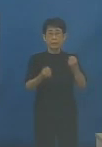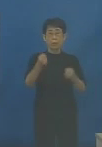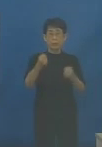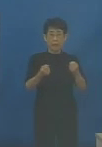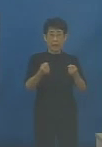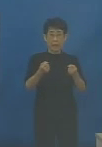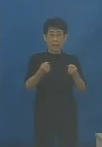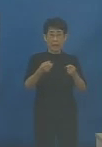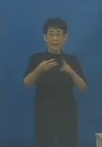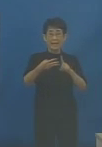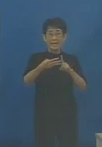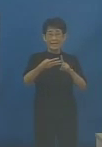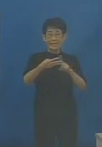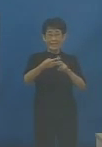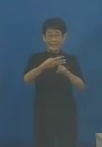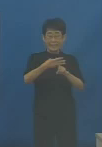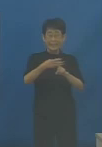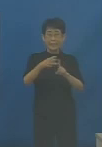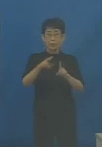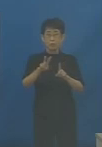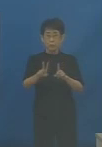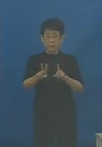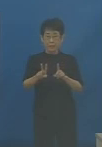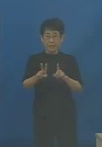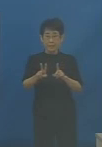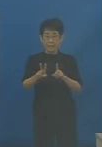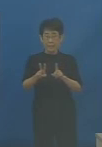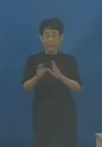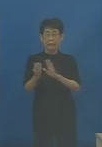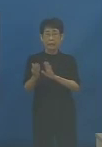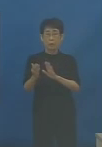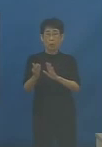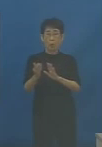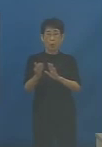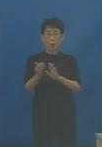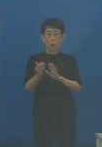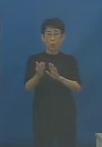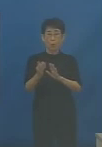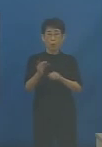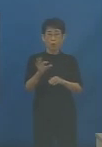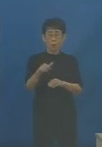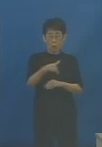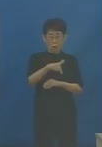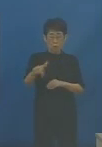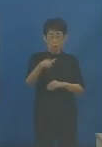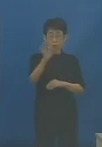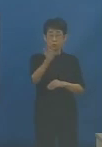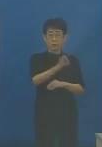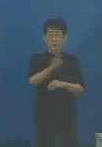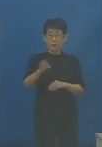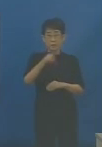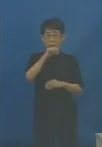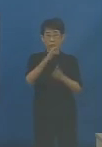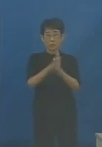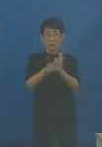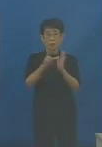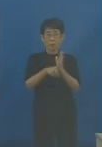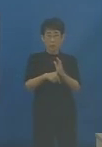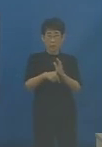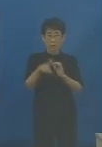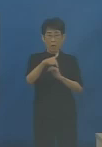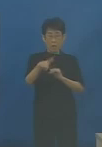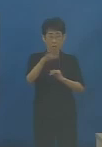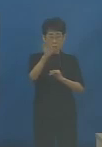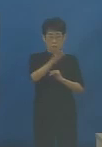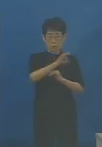EV 対応ですね、それにもついての部品です。本県は割と部品産業が発達しているところです。でその